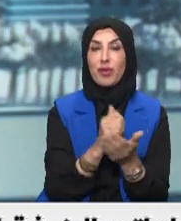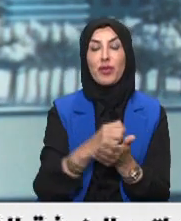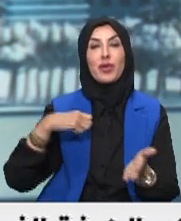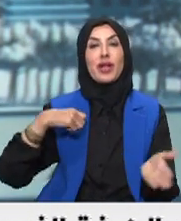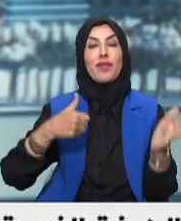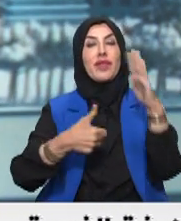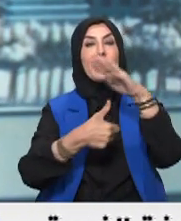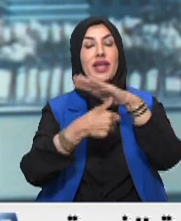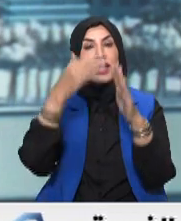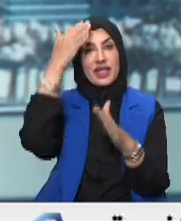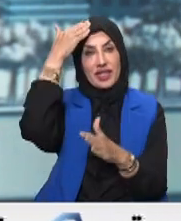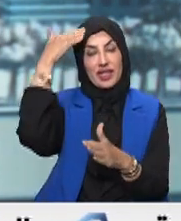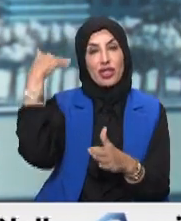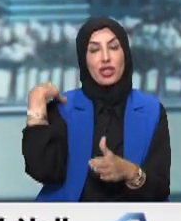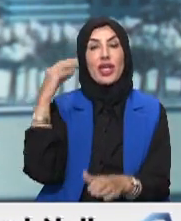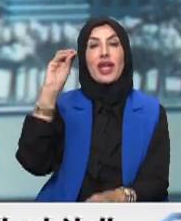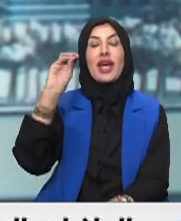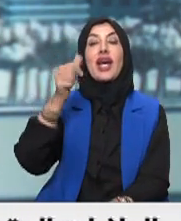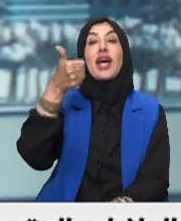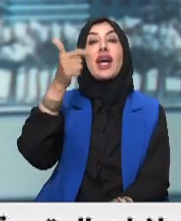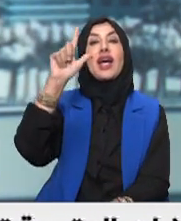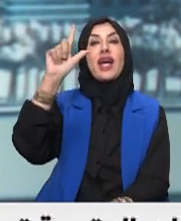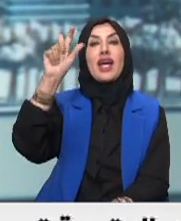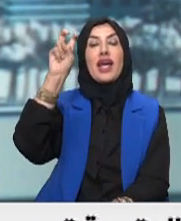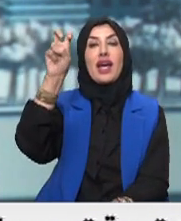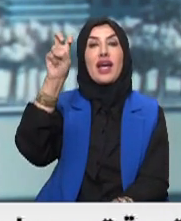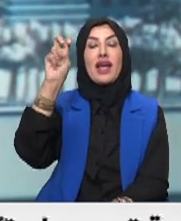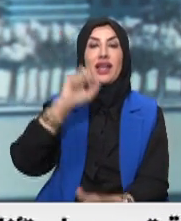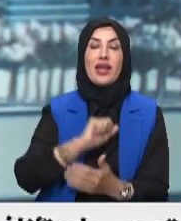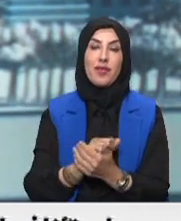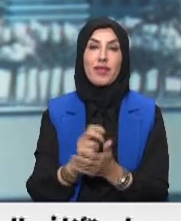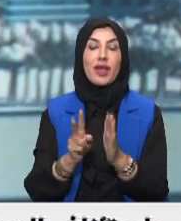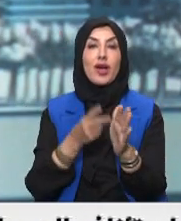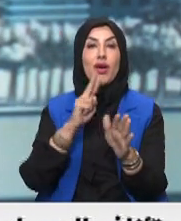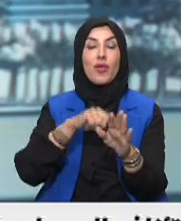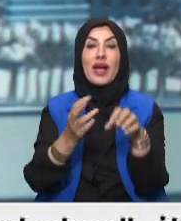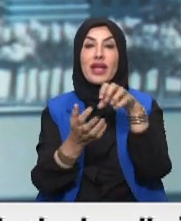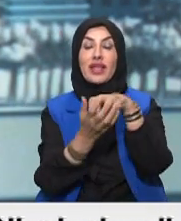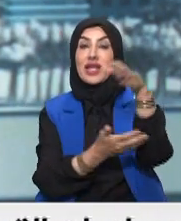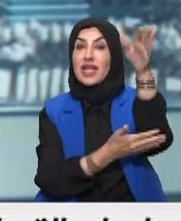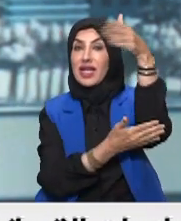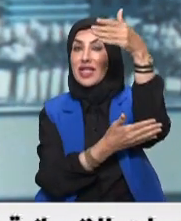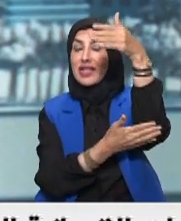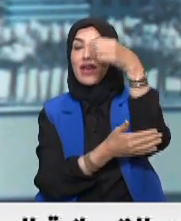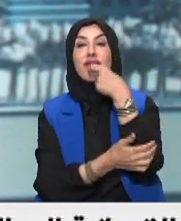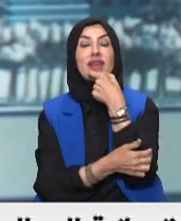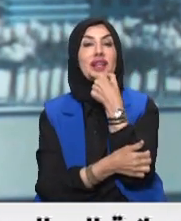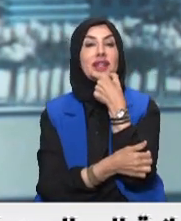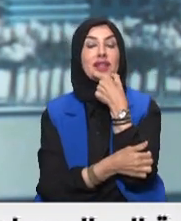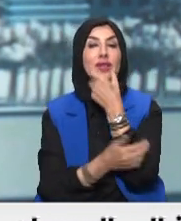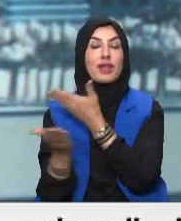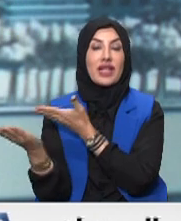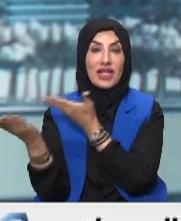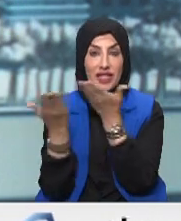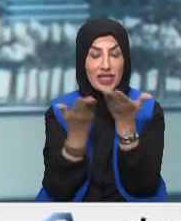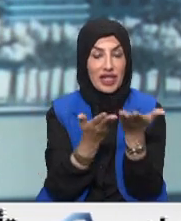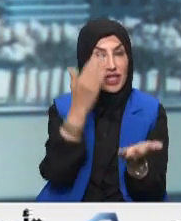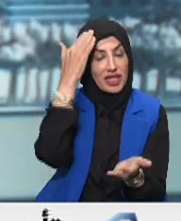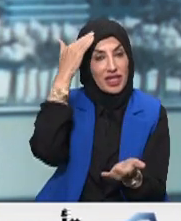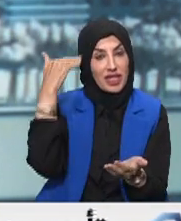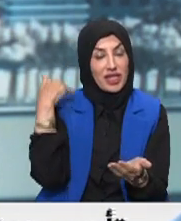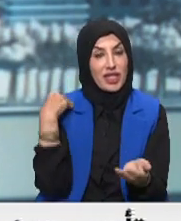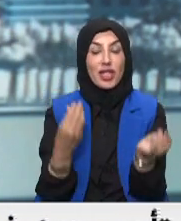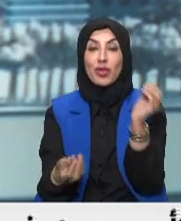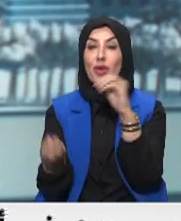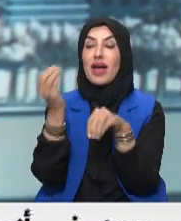الشيخه هاله بدر لمحمد الاحمد الصباح وسفيره المملكه المتحده لدى البلاد بلندا لويس وقد ضم